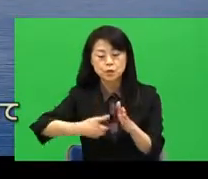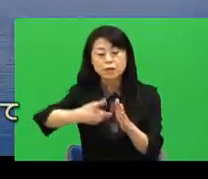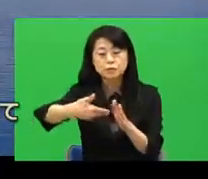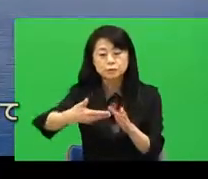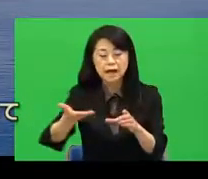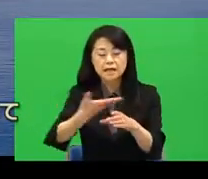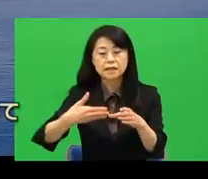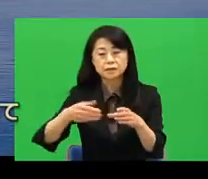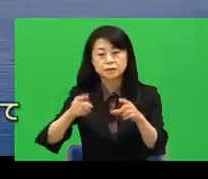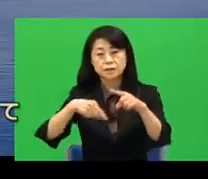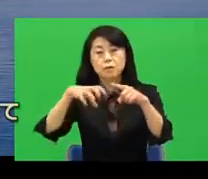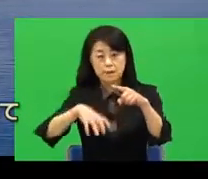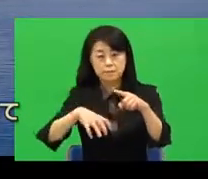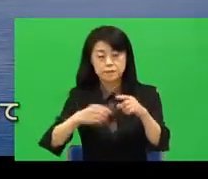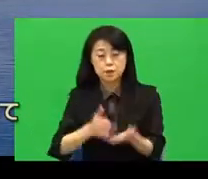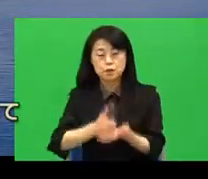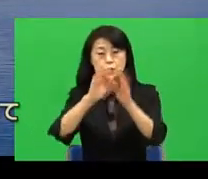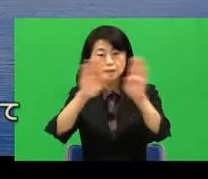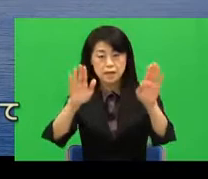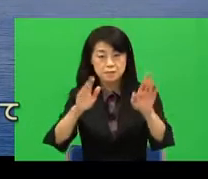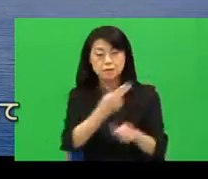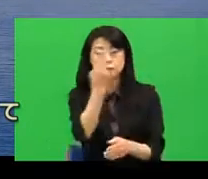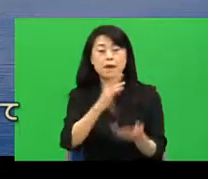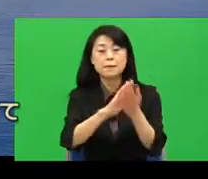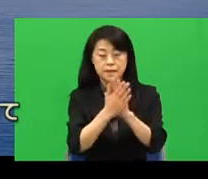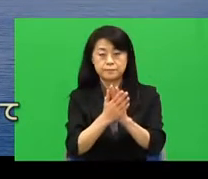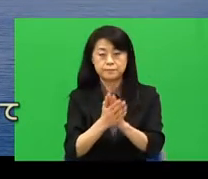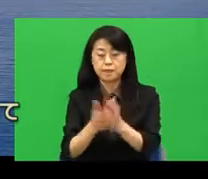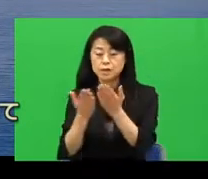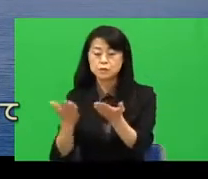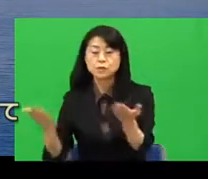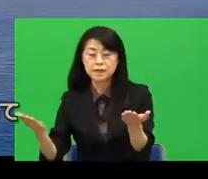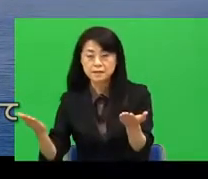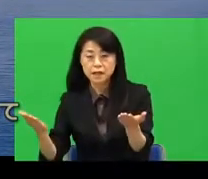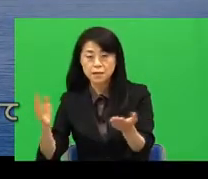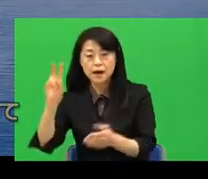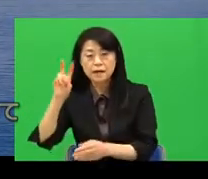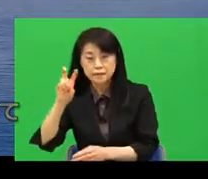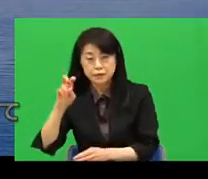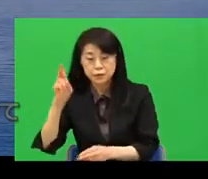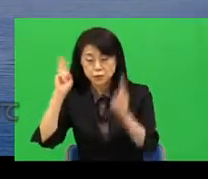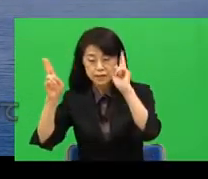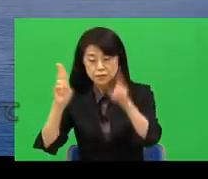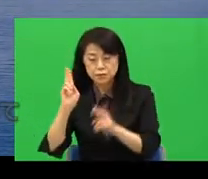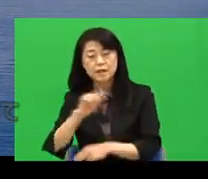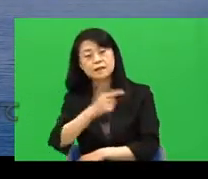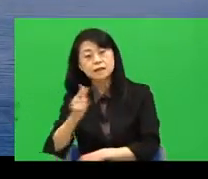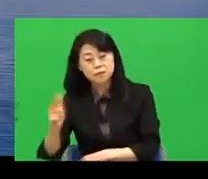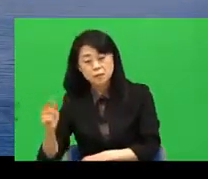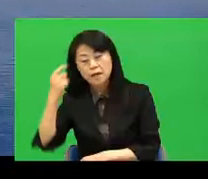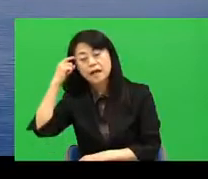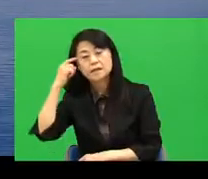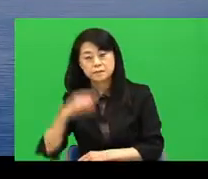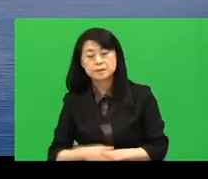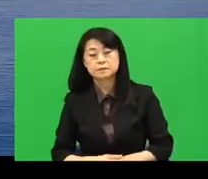園、また主催は富山県、それから出展者は20事業者程度を考えております